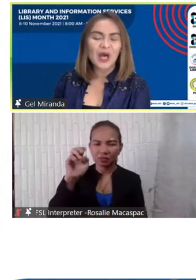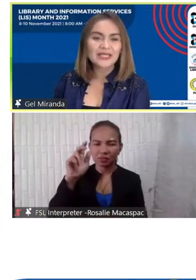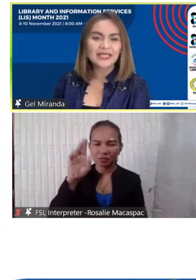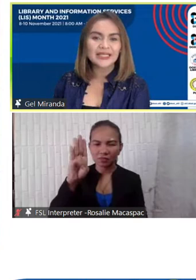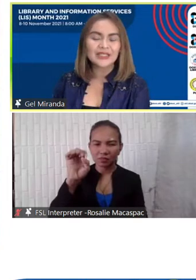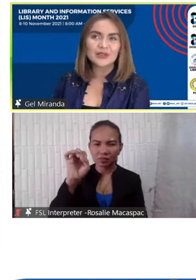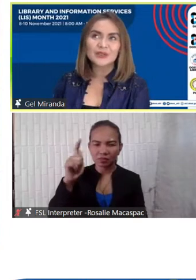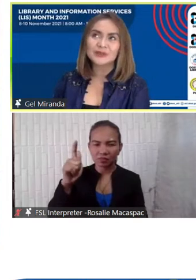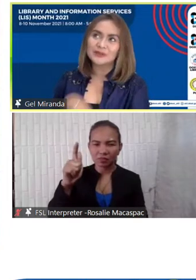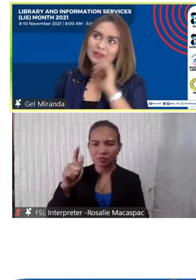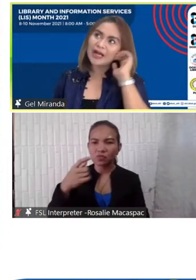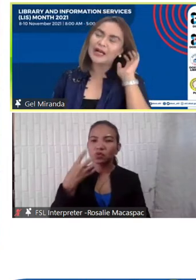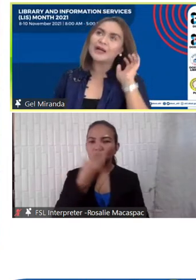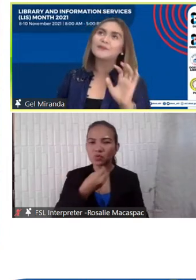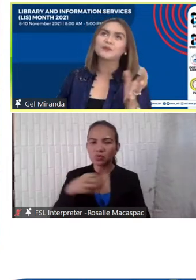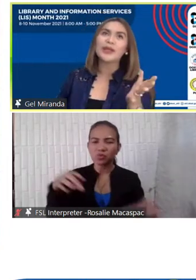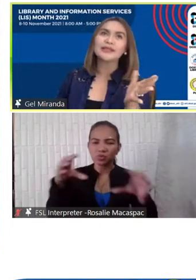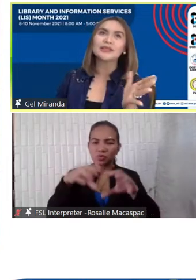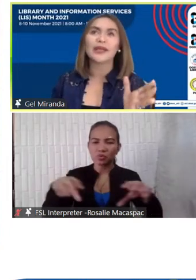Luckily,